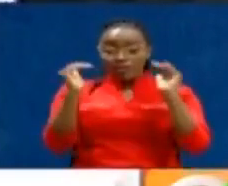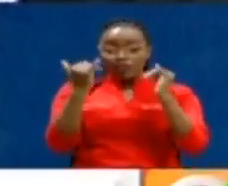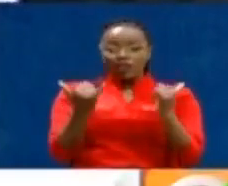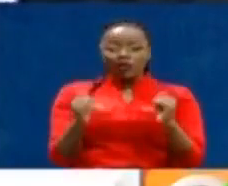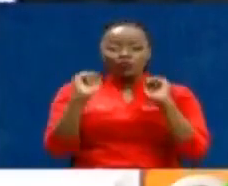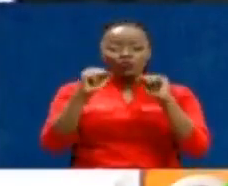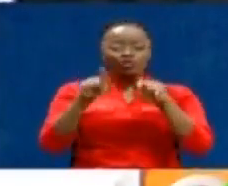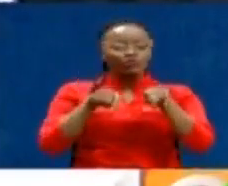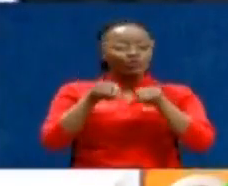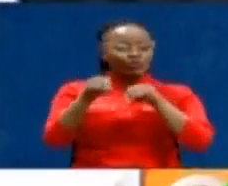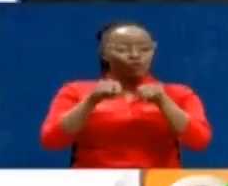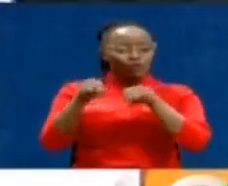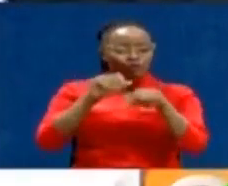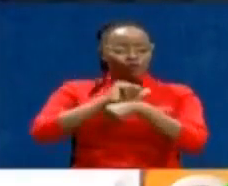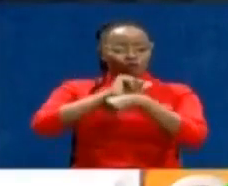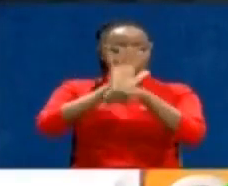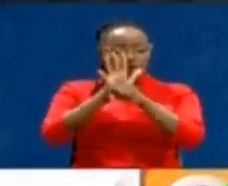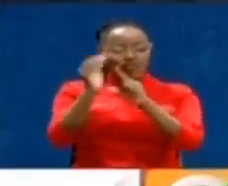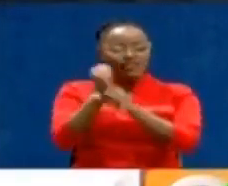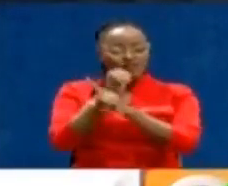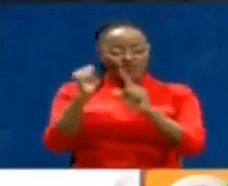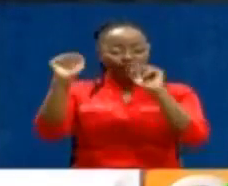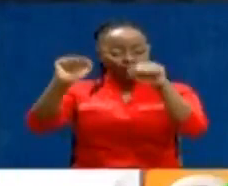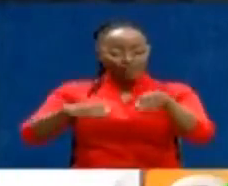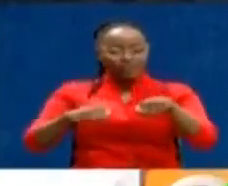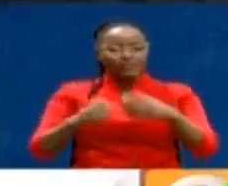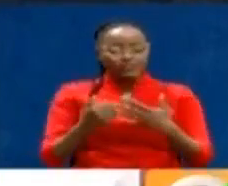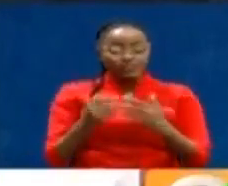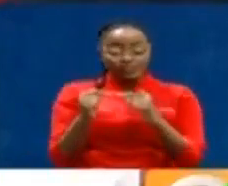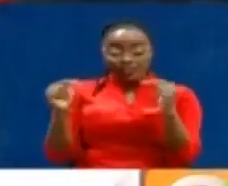tunaweza kumudu virusi hivi na kupambana navyo.